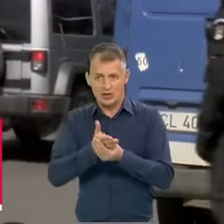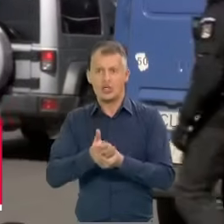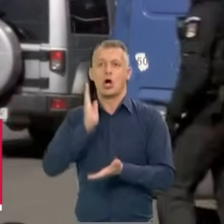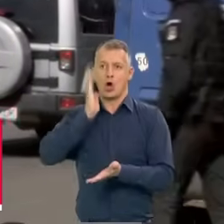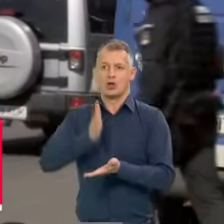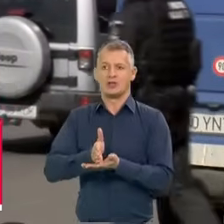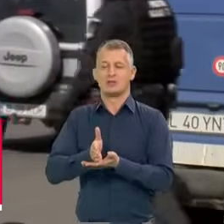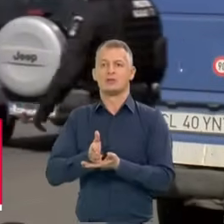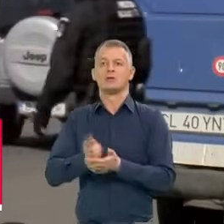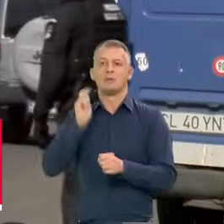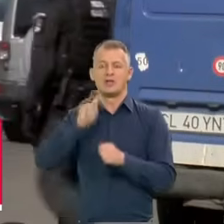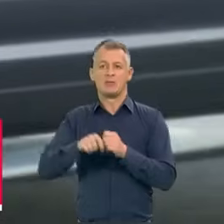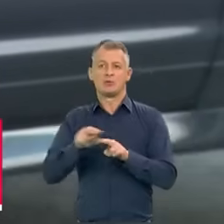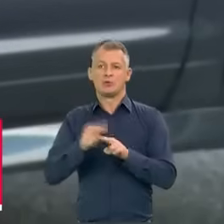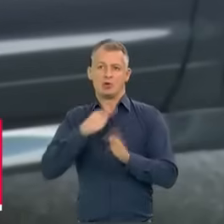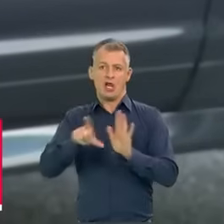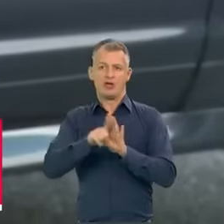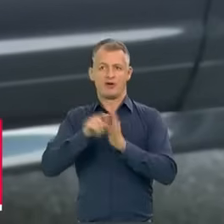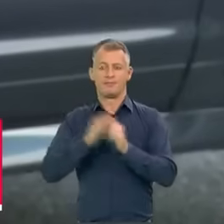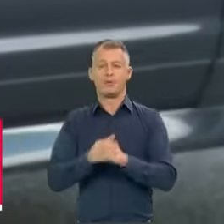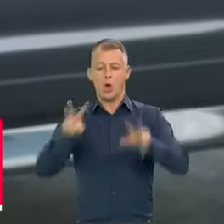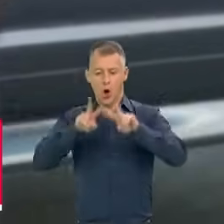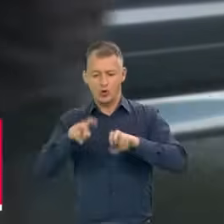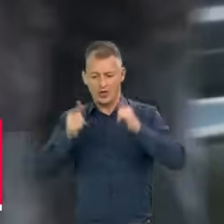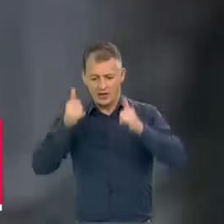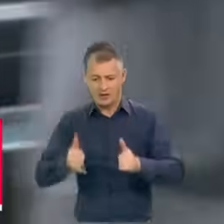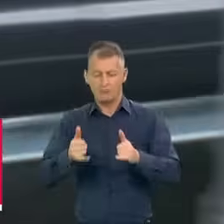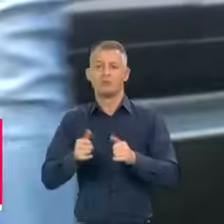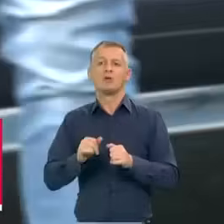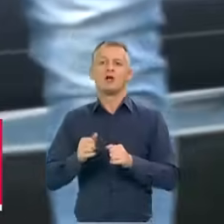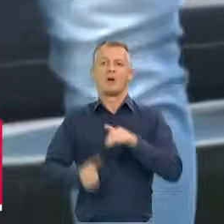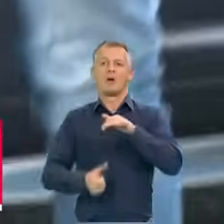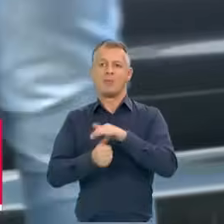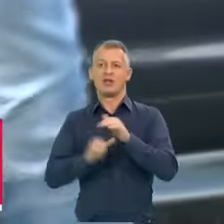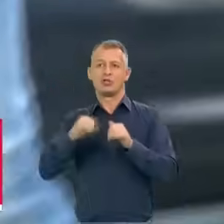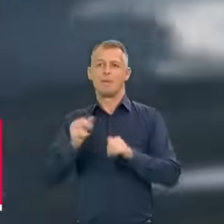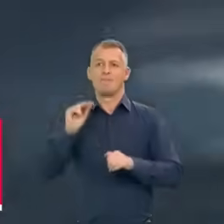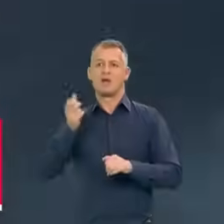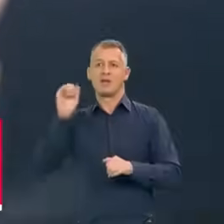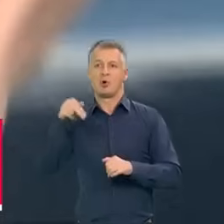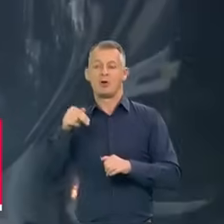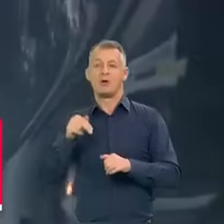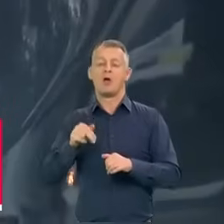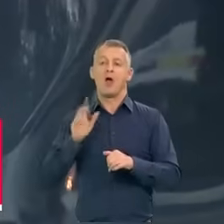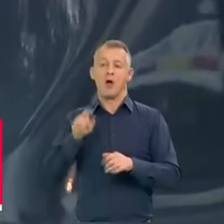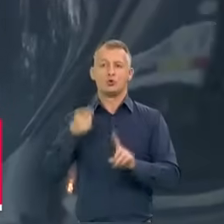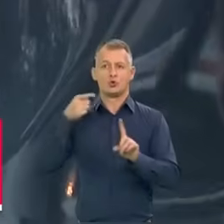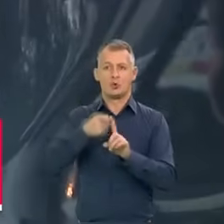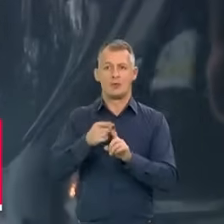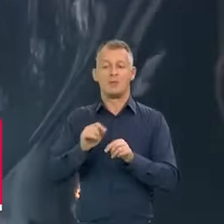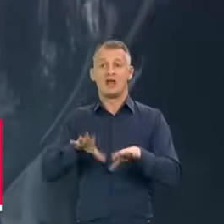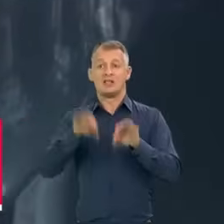măsuri legale în consecință razi din capitală și orașul Pantelimon au ca scop pe lângă depistarea celor trei și